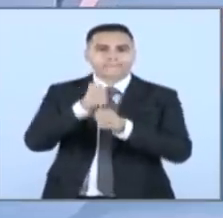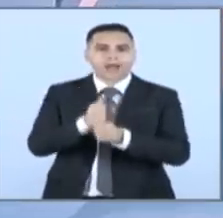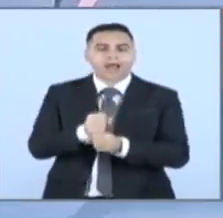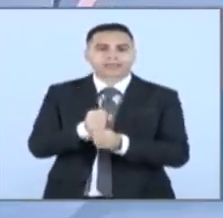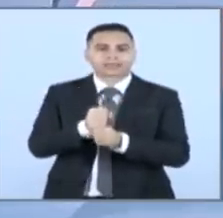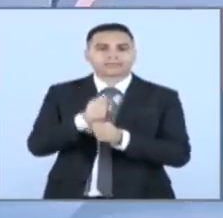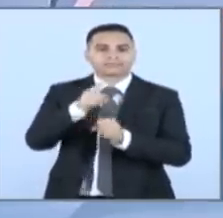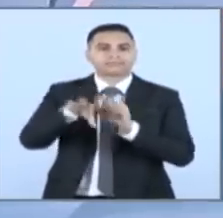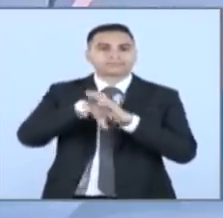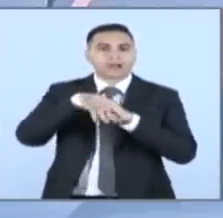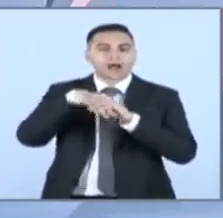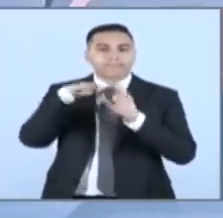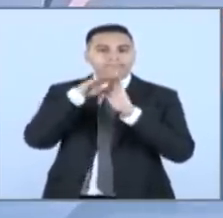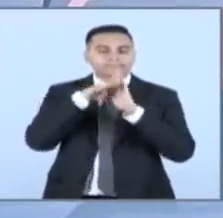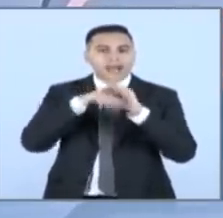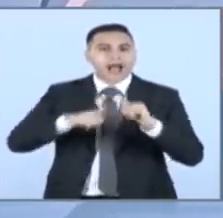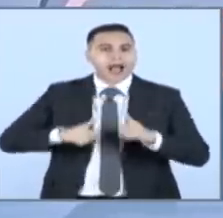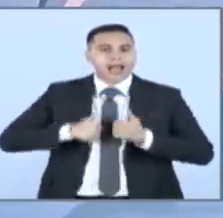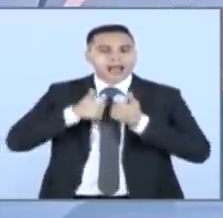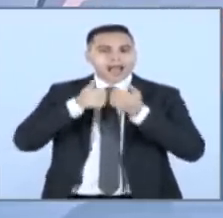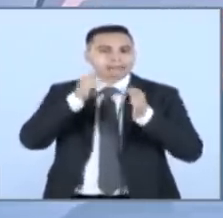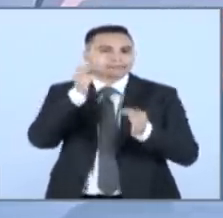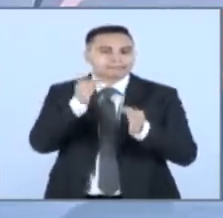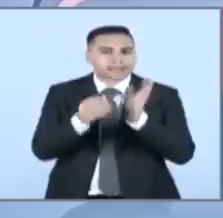تضمن تنظيم الحياة السياسية